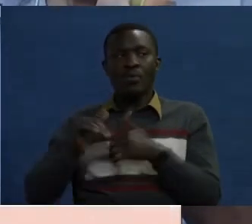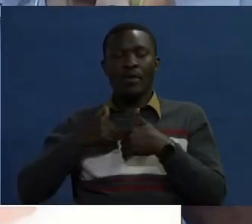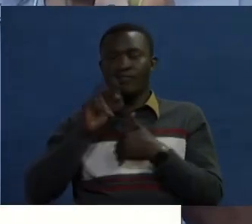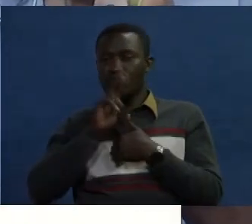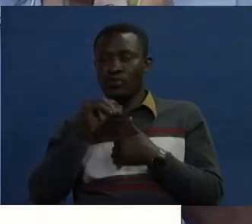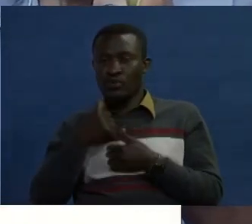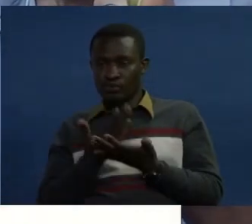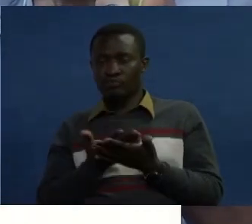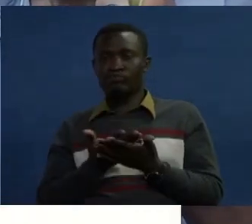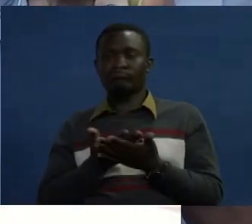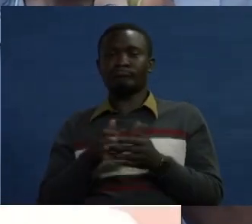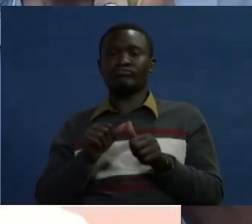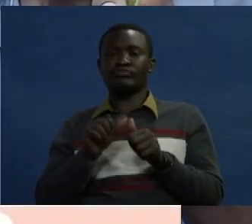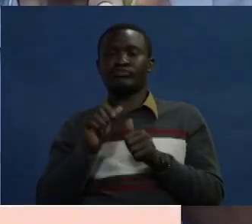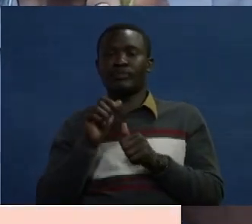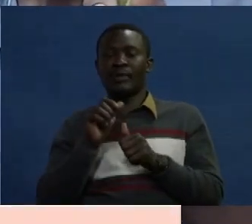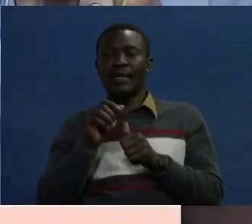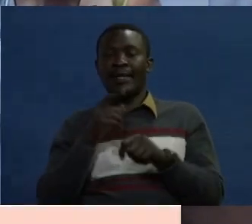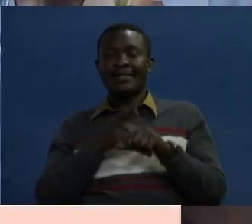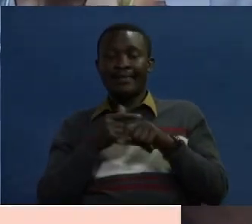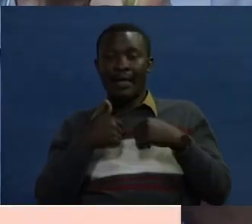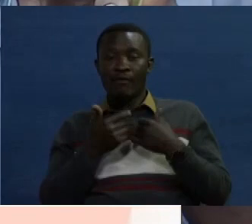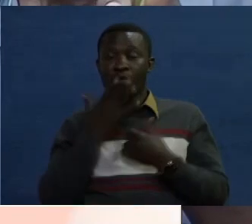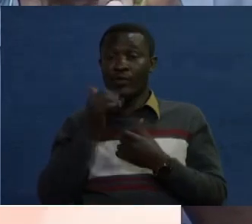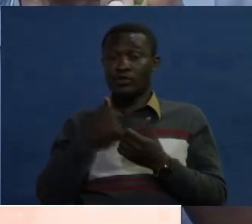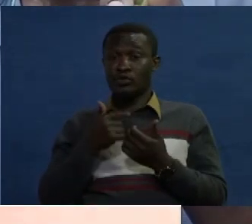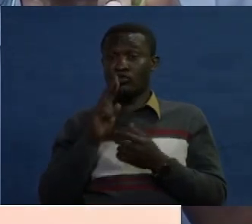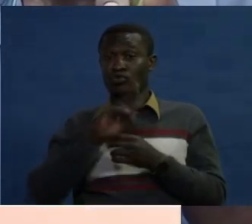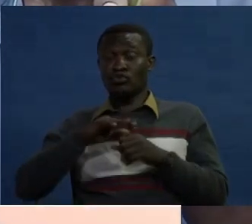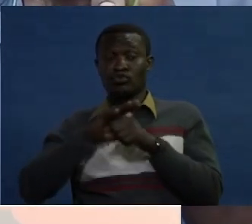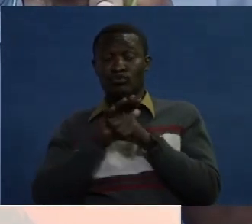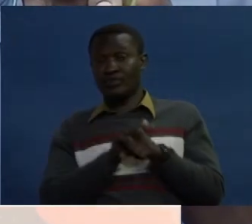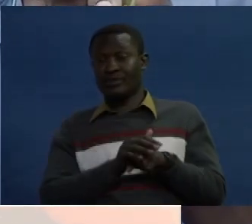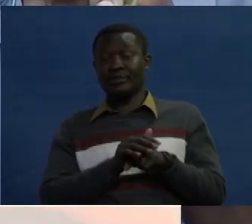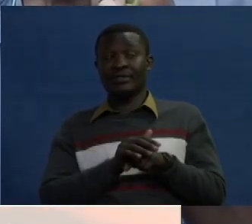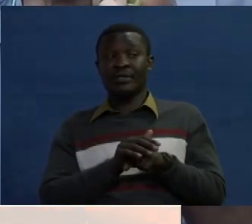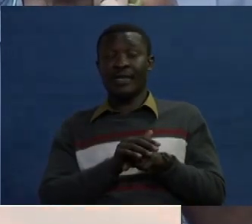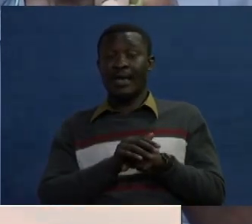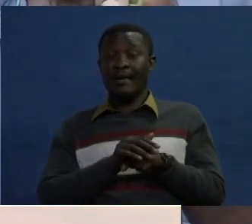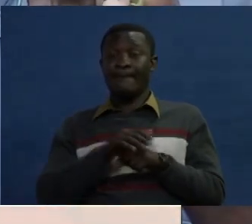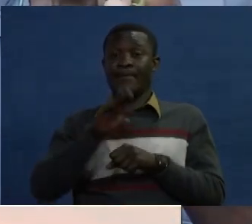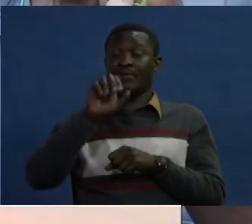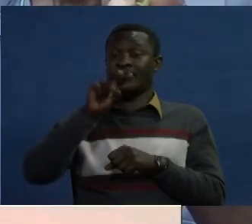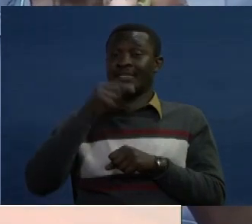using diplomacy for law. Paka ikafika sasa we are now using force. We are playing force. Kwa sababu mheshimiwa ametudarau kwa muda mrefu sana.